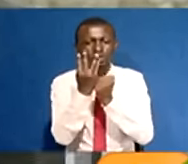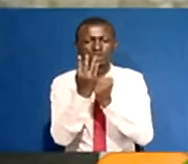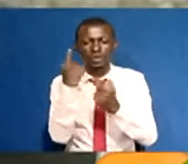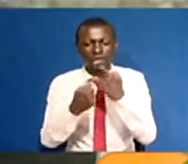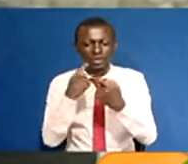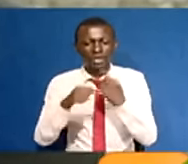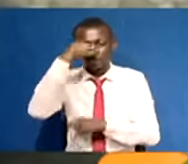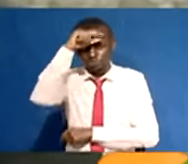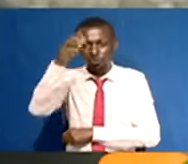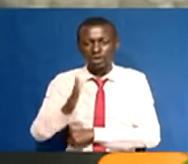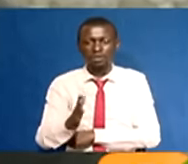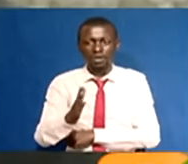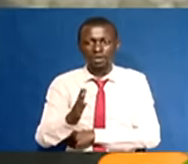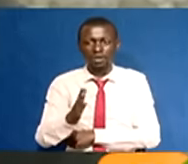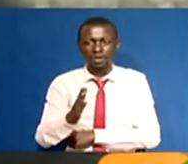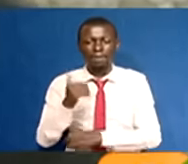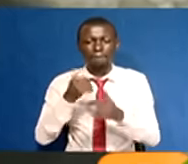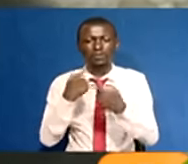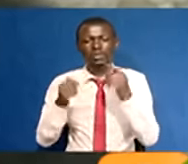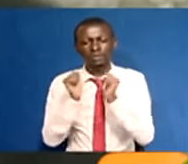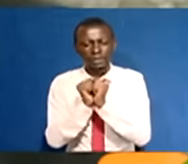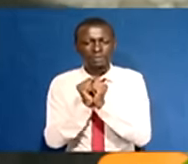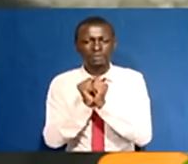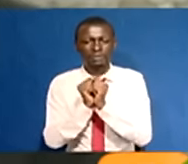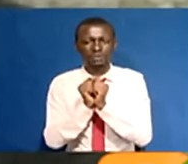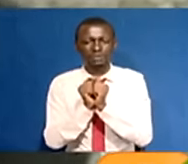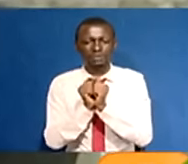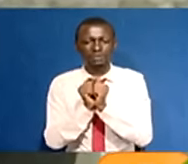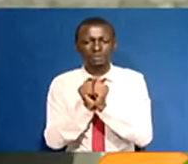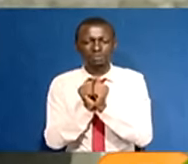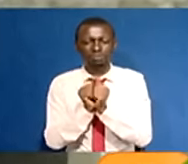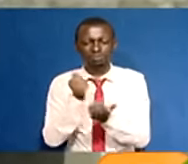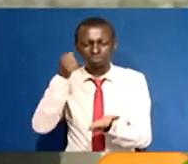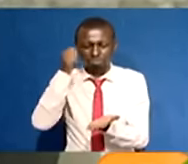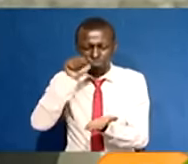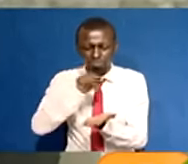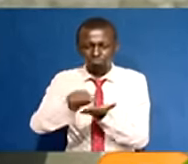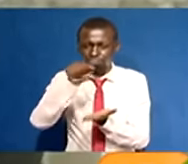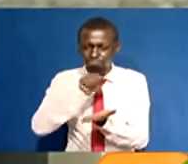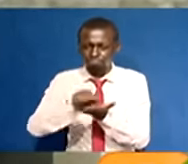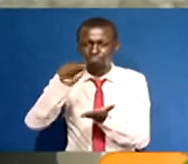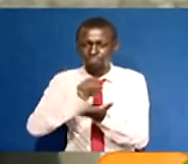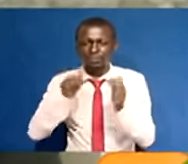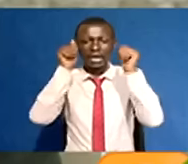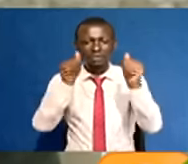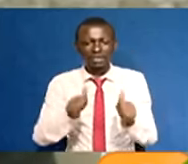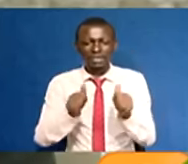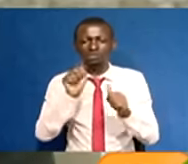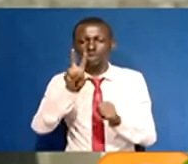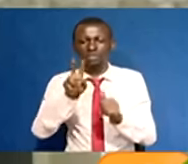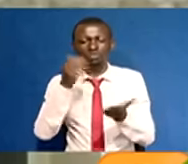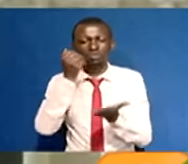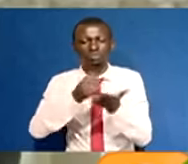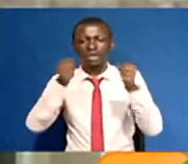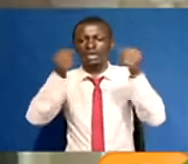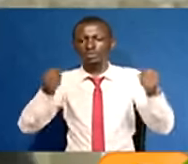kama gavana, sababu nimekuwa miaka 10 huko, ati tulifanya matangazo kwa magazeti na kwa runinga,